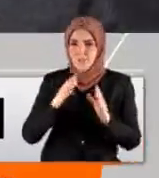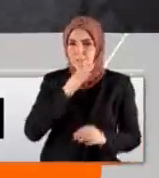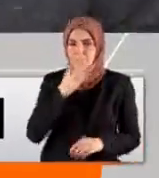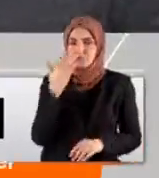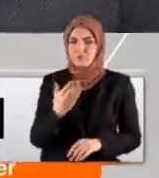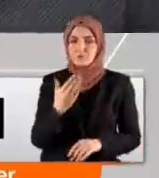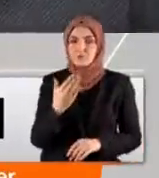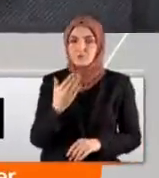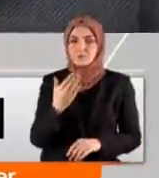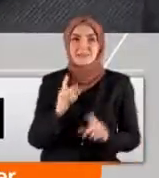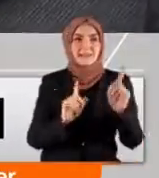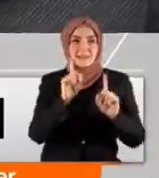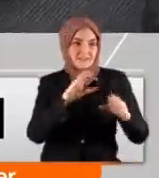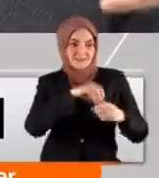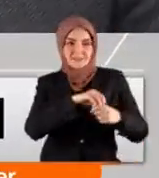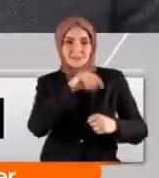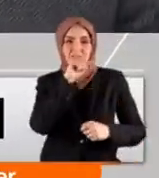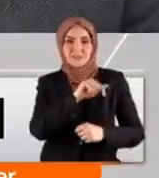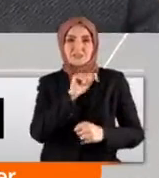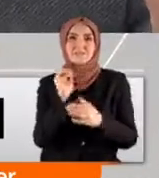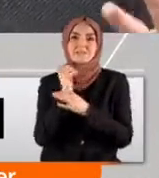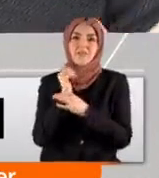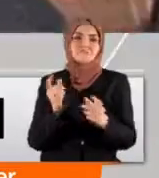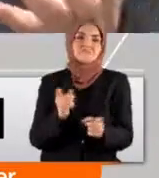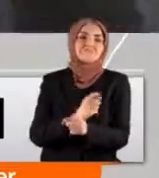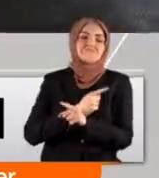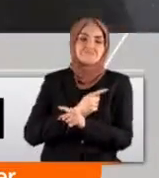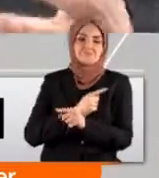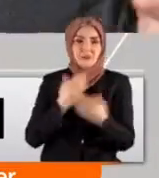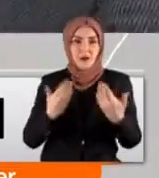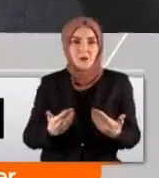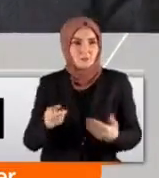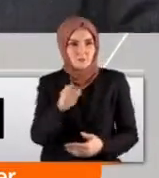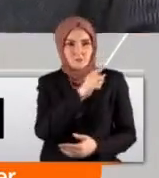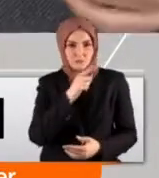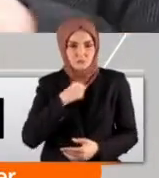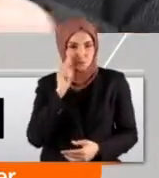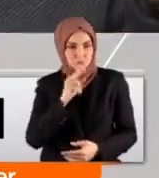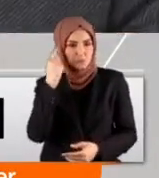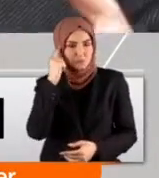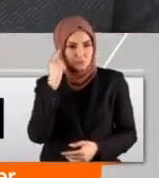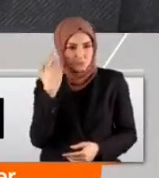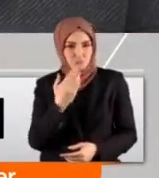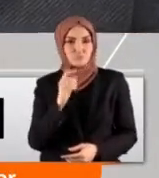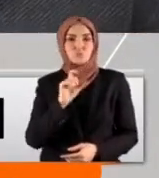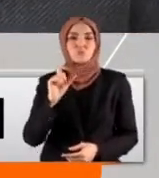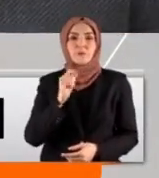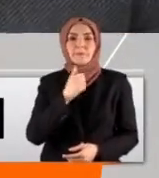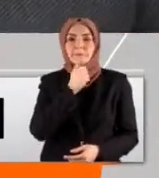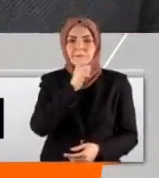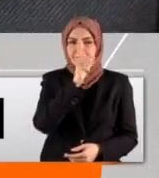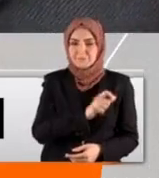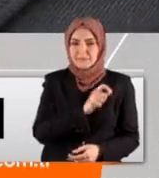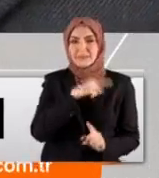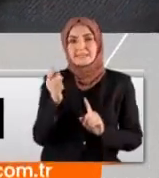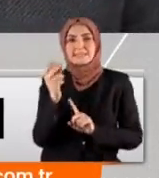dijital sanat eseri olarak kabul edilmesi satılması öyle düşünüyordum ne yapabilirim diye Cüneyt'i izledim işte İzzet pinto almıştı Onunkini falan